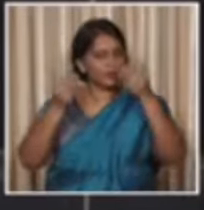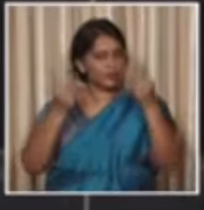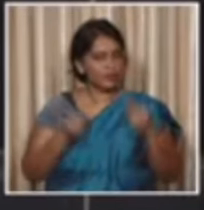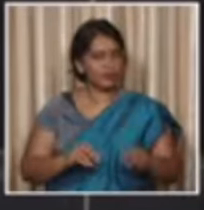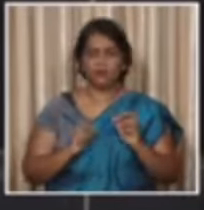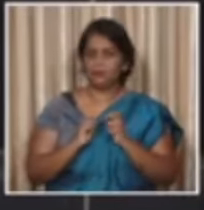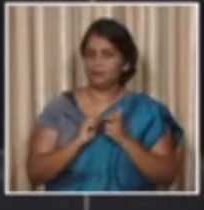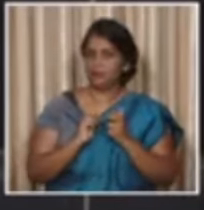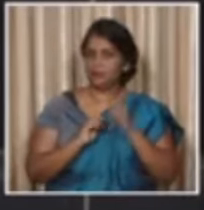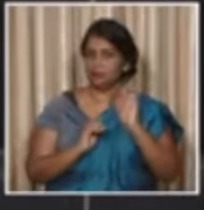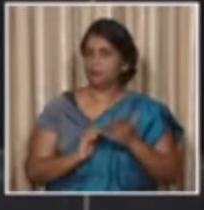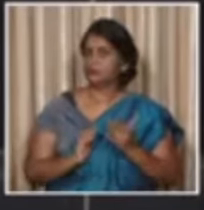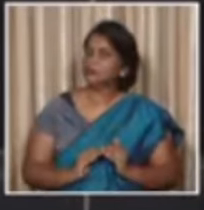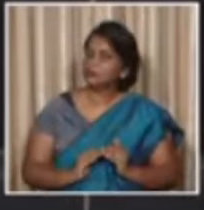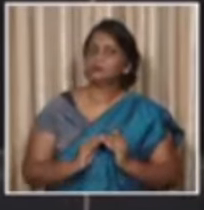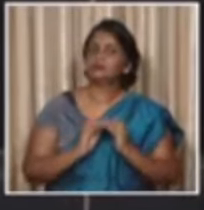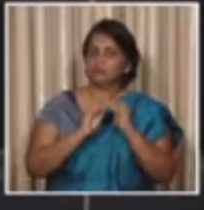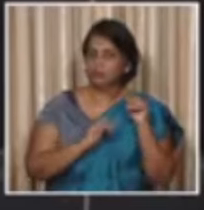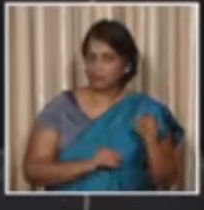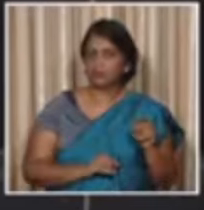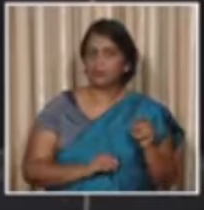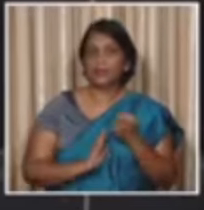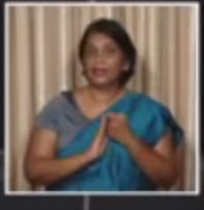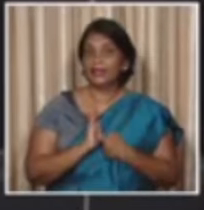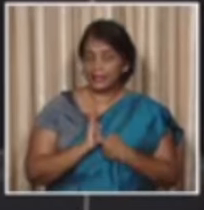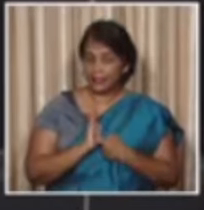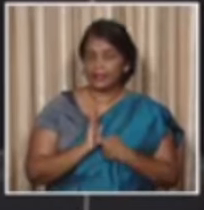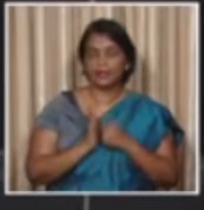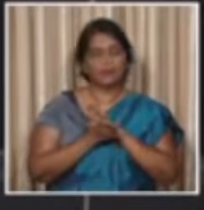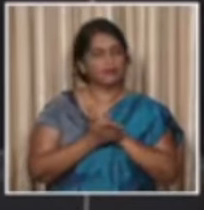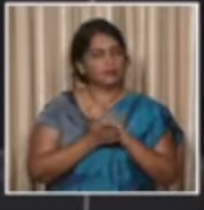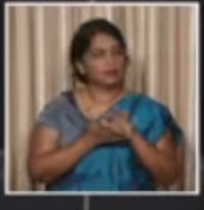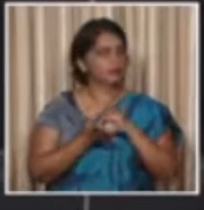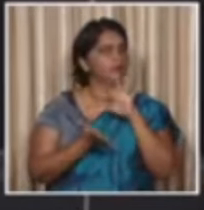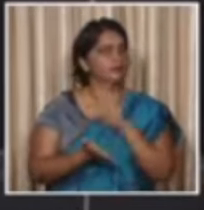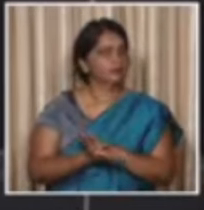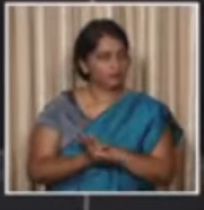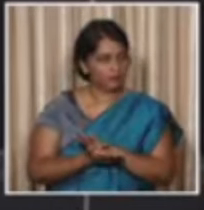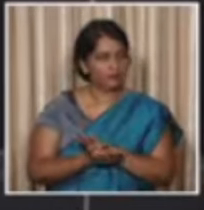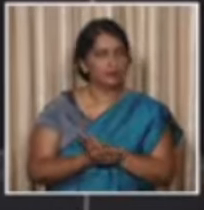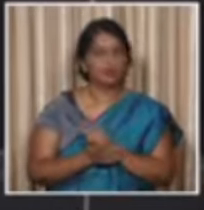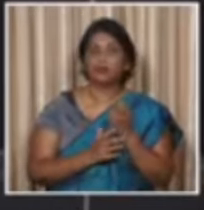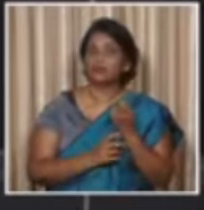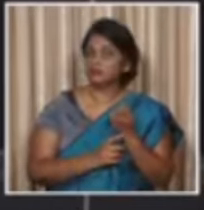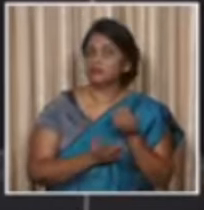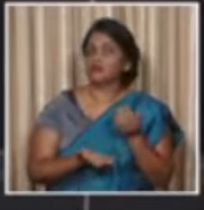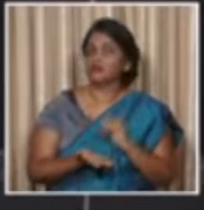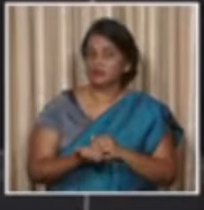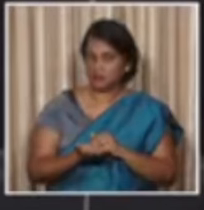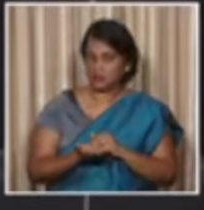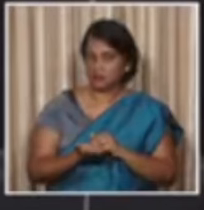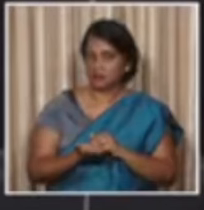තිබුණු ආරාජික තත්ත්වෙන් ගොඩගෙන නීතියේ සාමය පිටවල ආර්ථිකය යළි